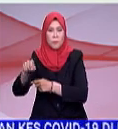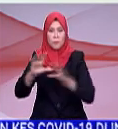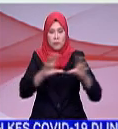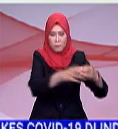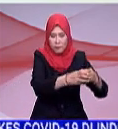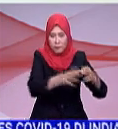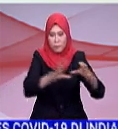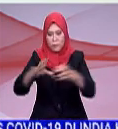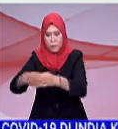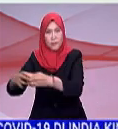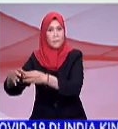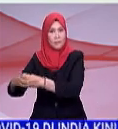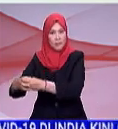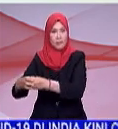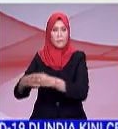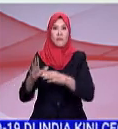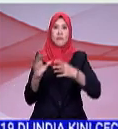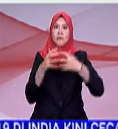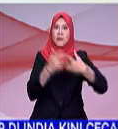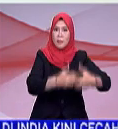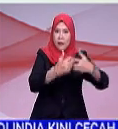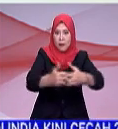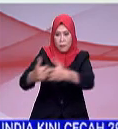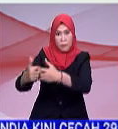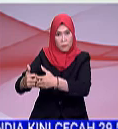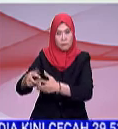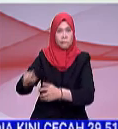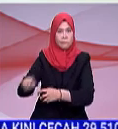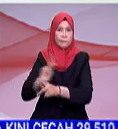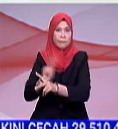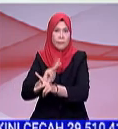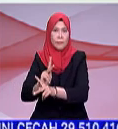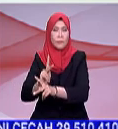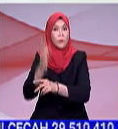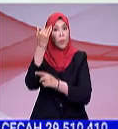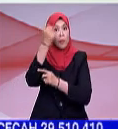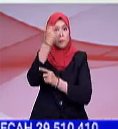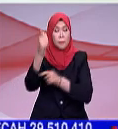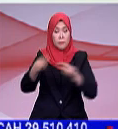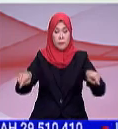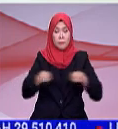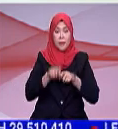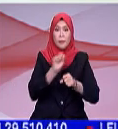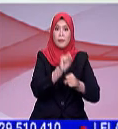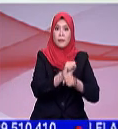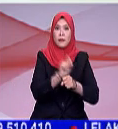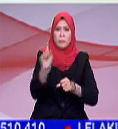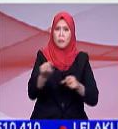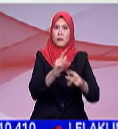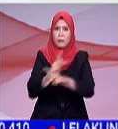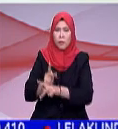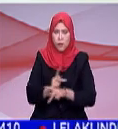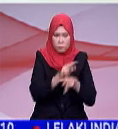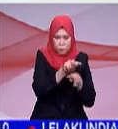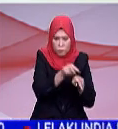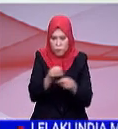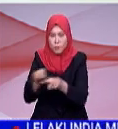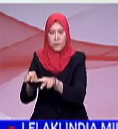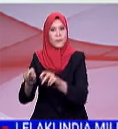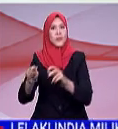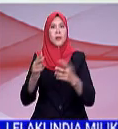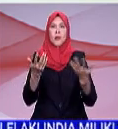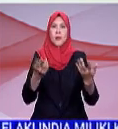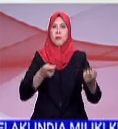ataupun di kalangan industri untuk memastikan bahawa kluster tempat kerja dapat kita kawal untuk membendung